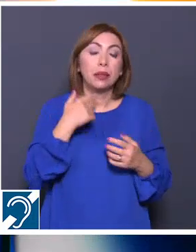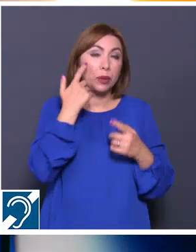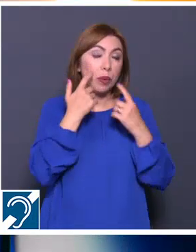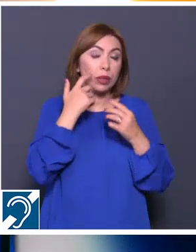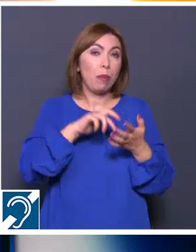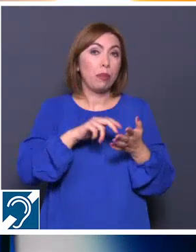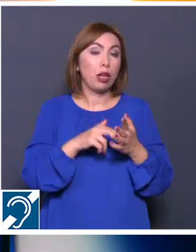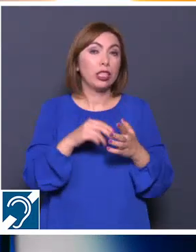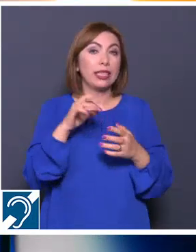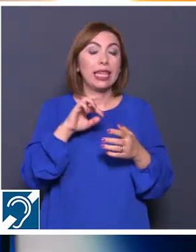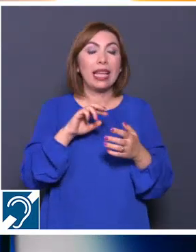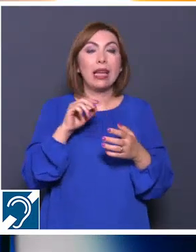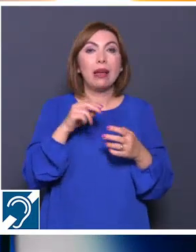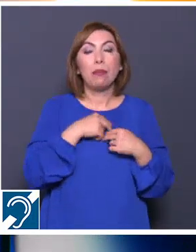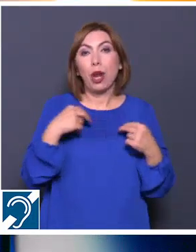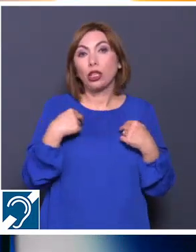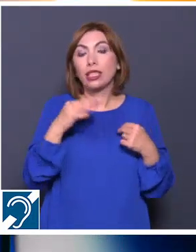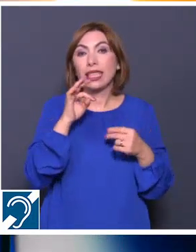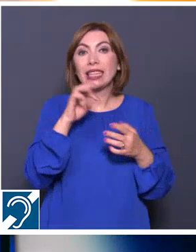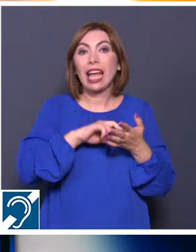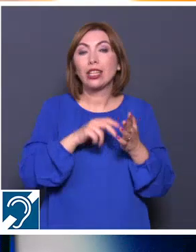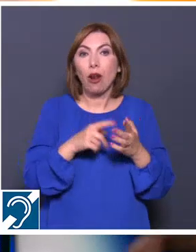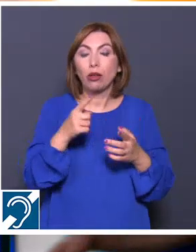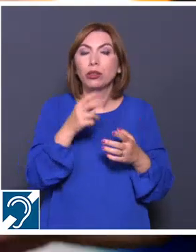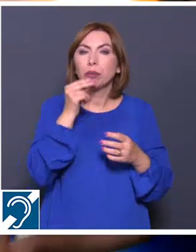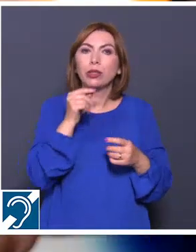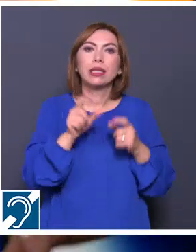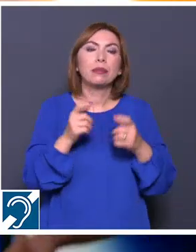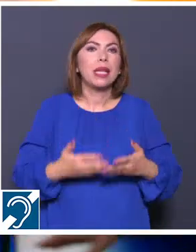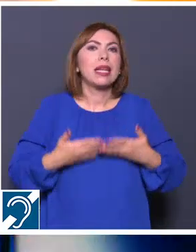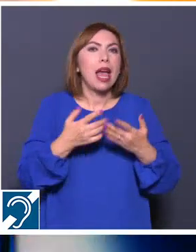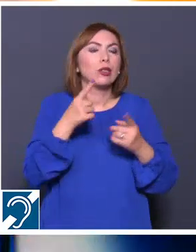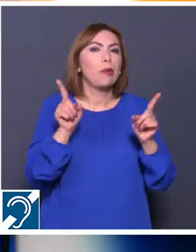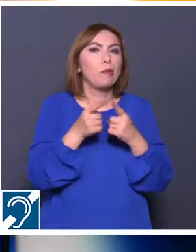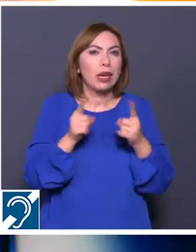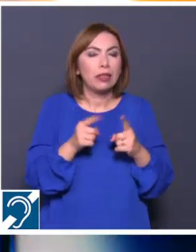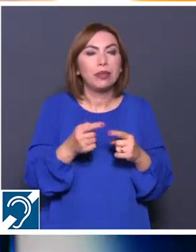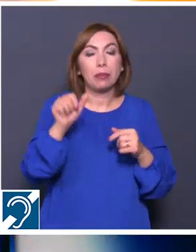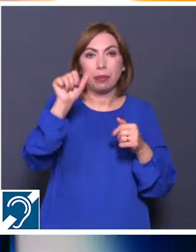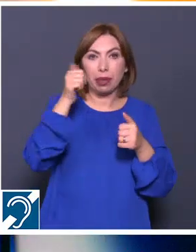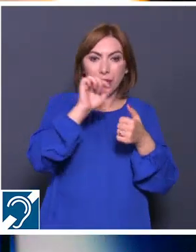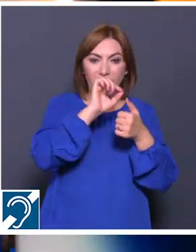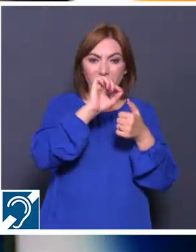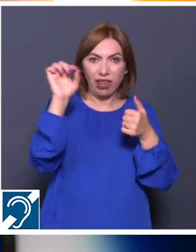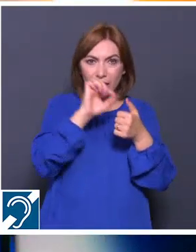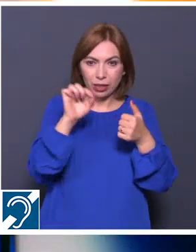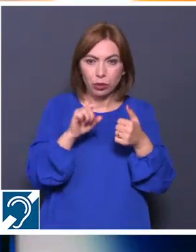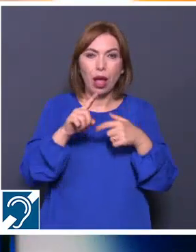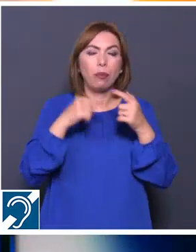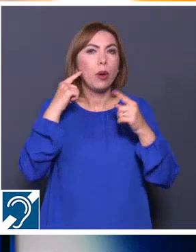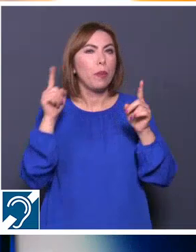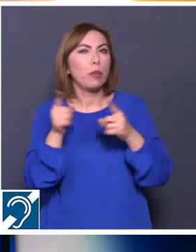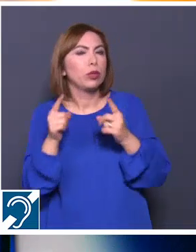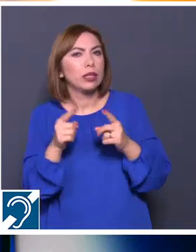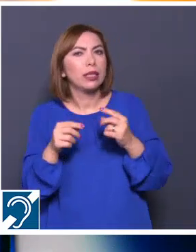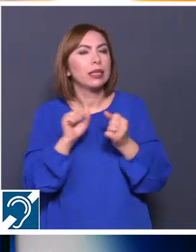tehnologic, dacă îi putem spune așa, în nașterea unei melodii. Vin întâi versurile și apoi linia melodică sau este